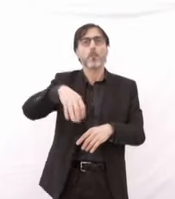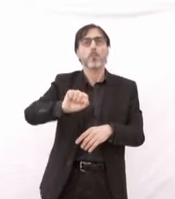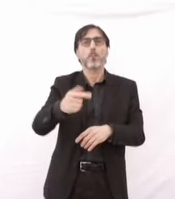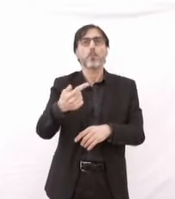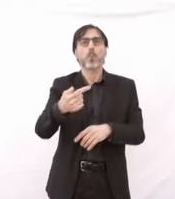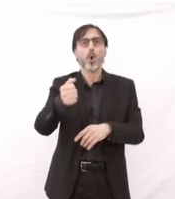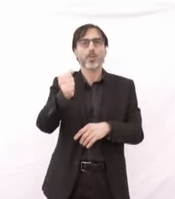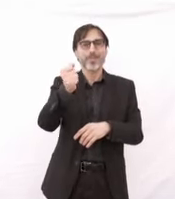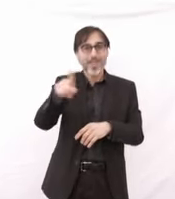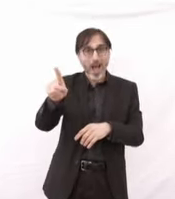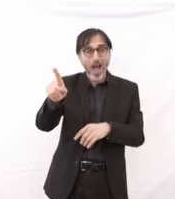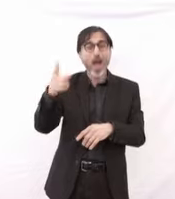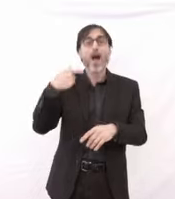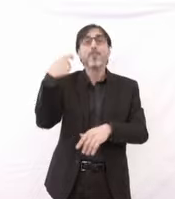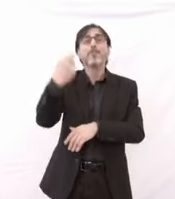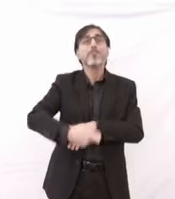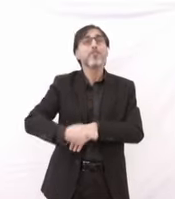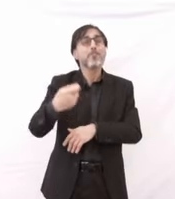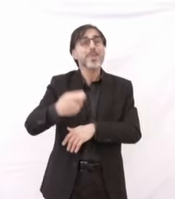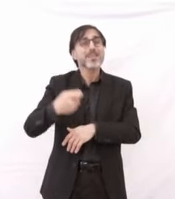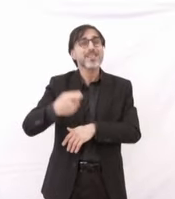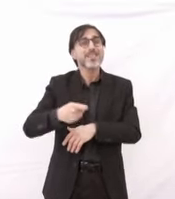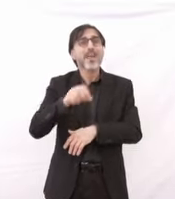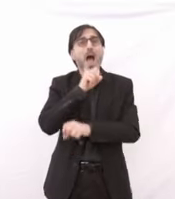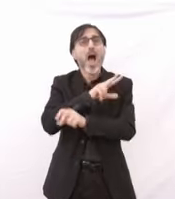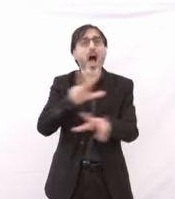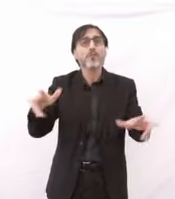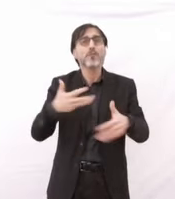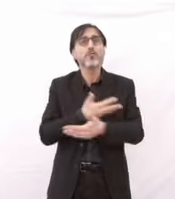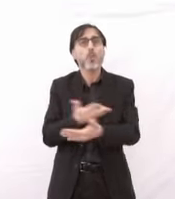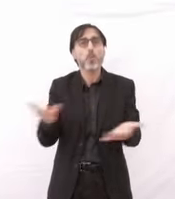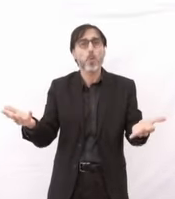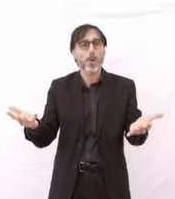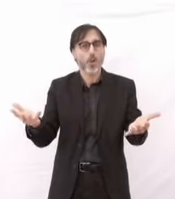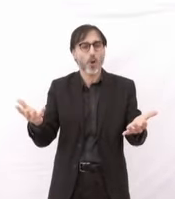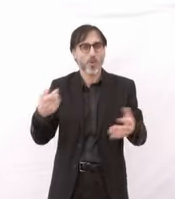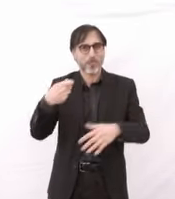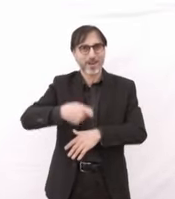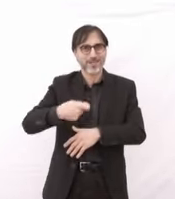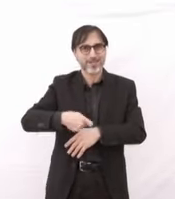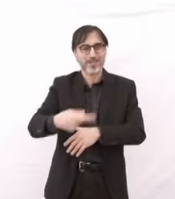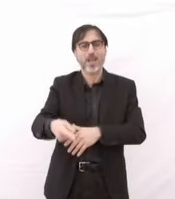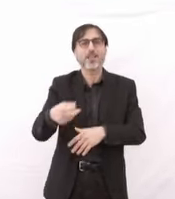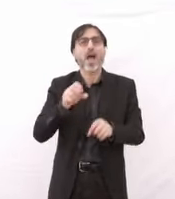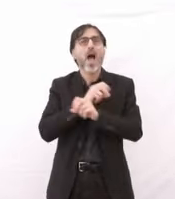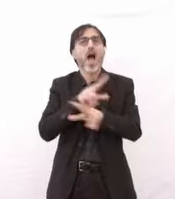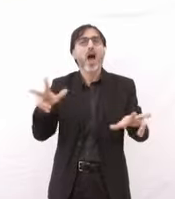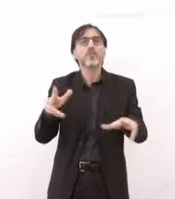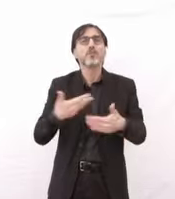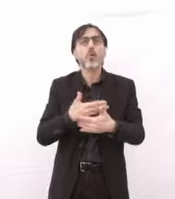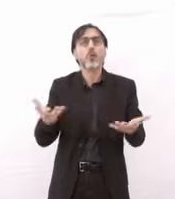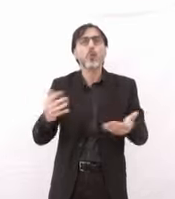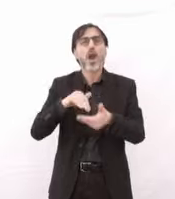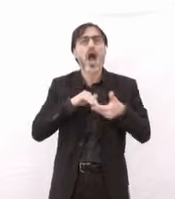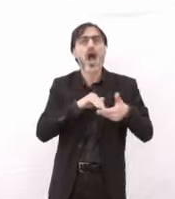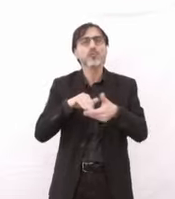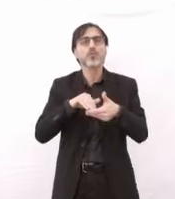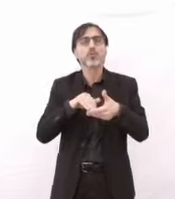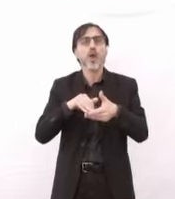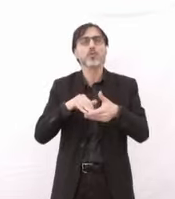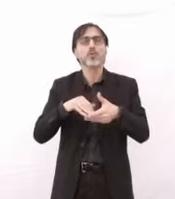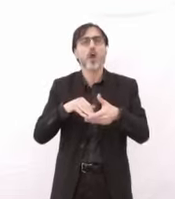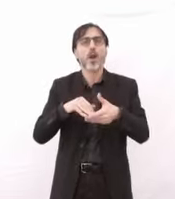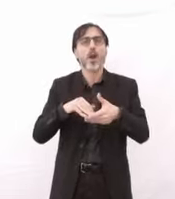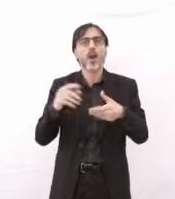Roberto Montà è il presidente di Avviso Pubblico. Come dicevo poco fa, Avviso Pubblico è un'associazione nata